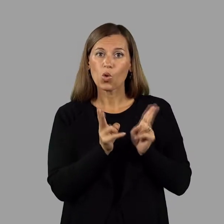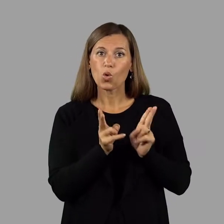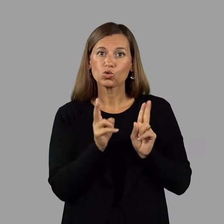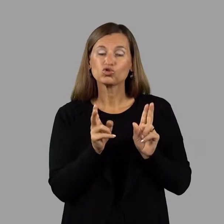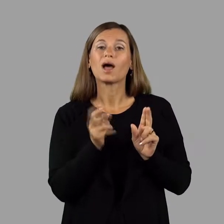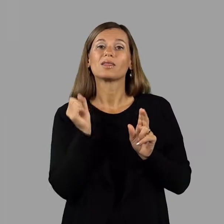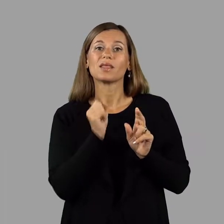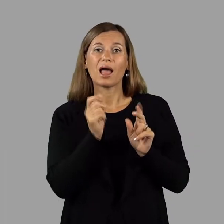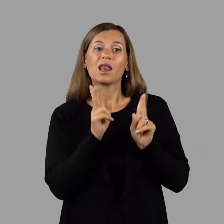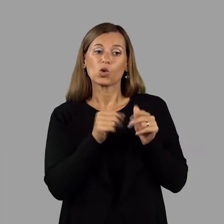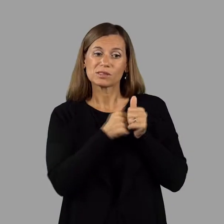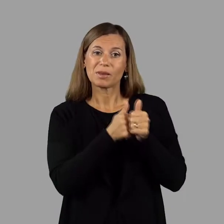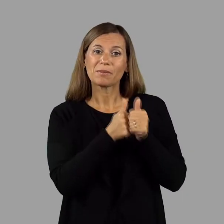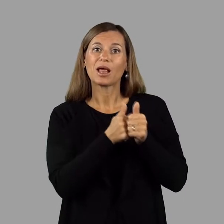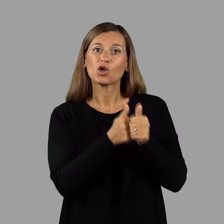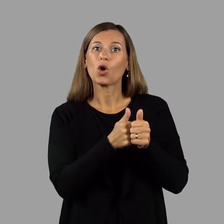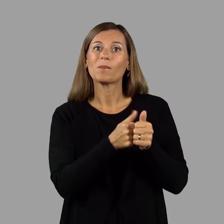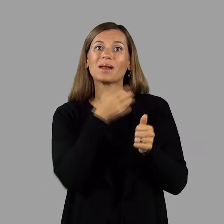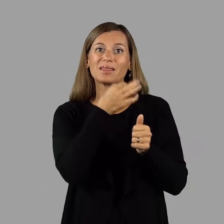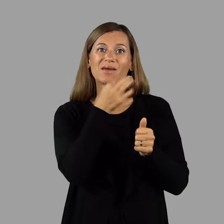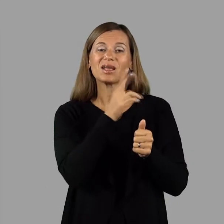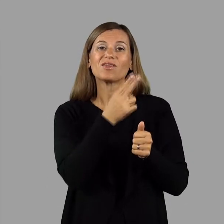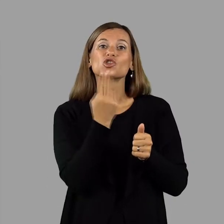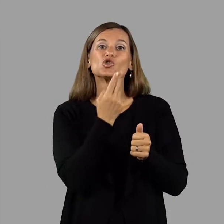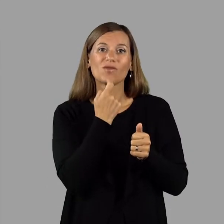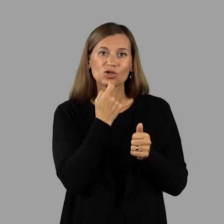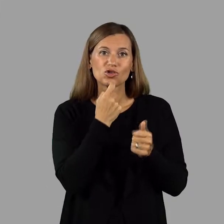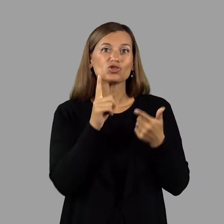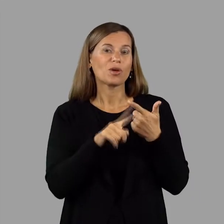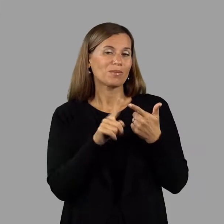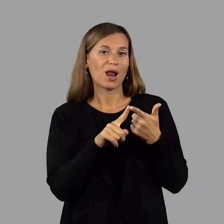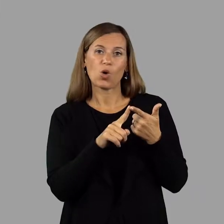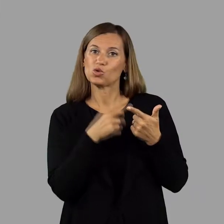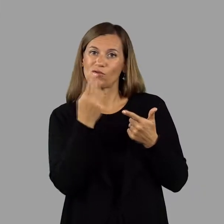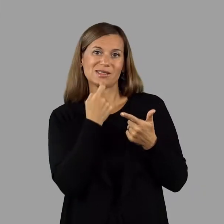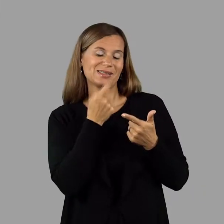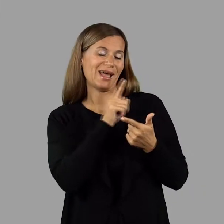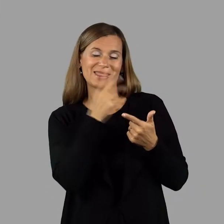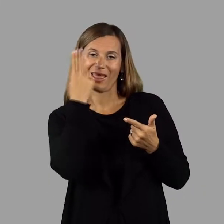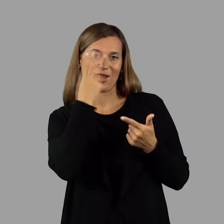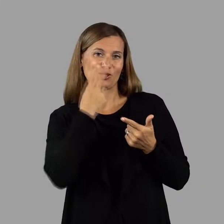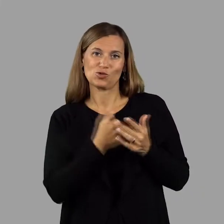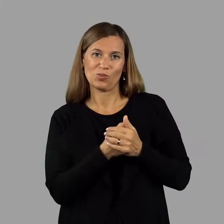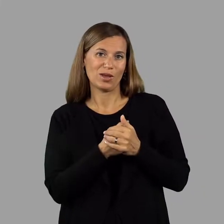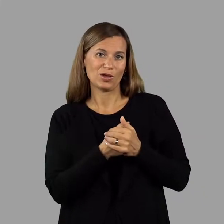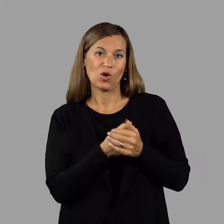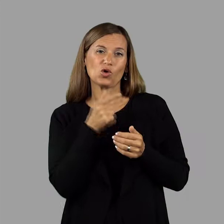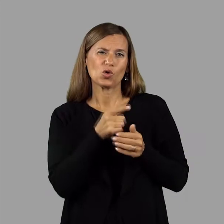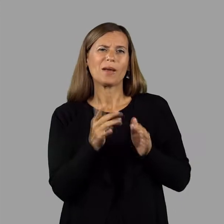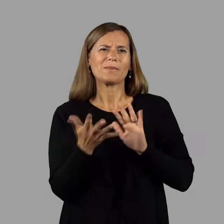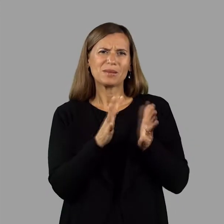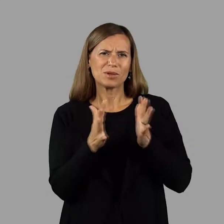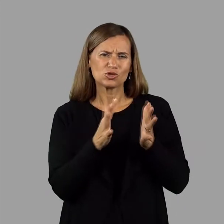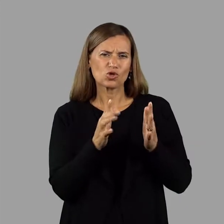lahko spremljajo predavanja v slovenščini, čeprav slovenskega jezika ne razumejo. To bi izgledalo